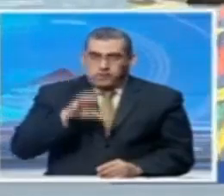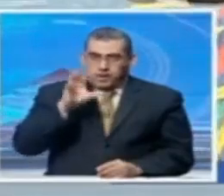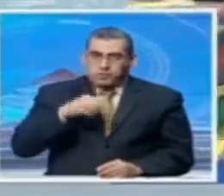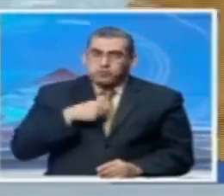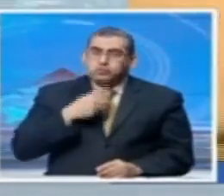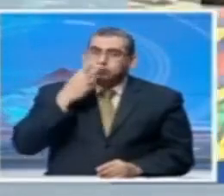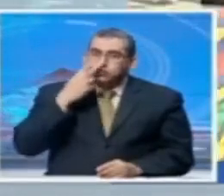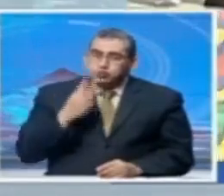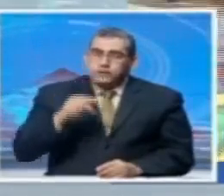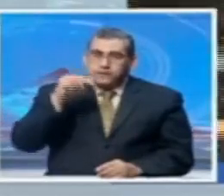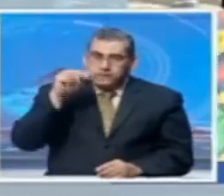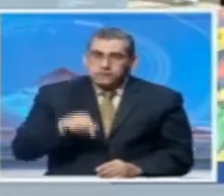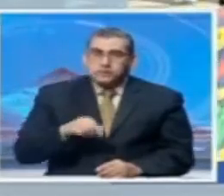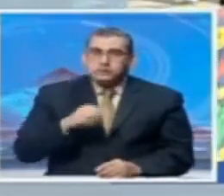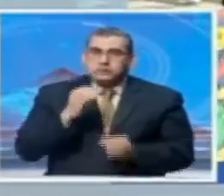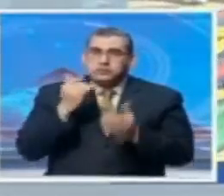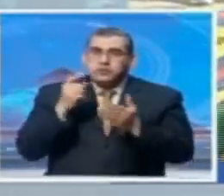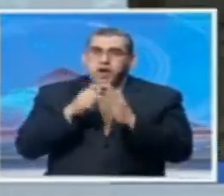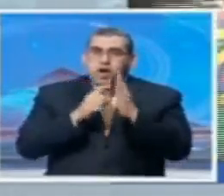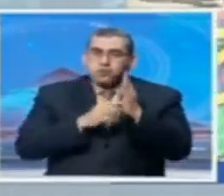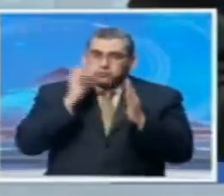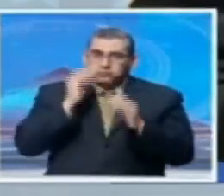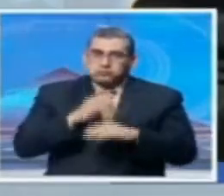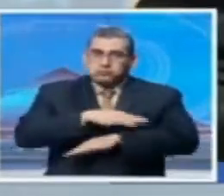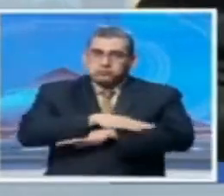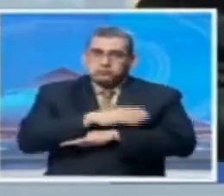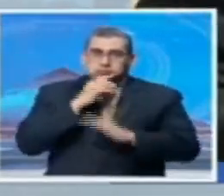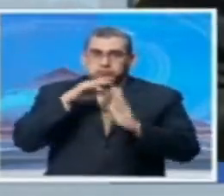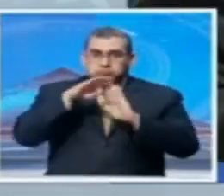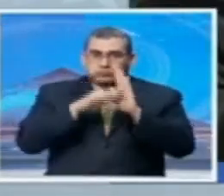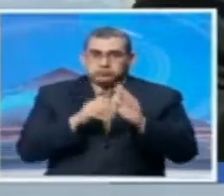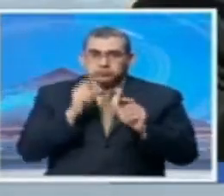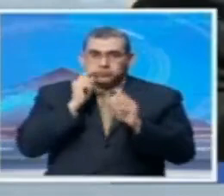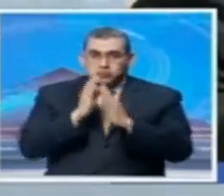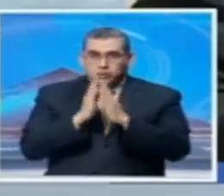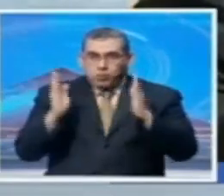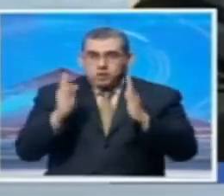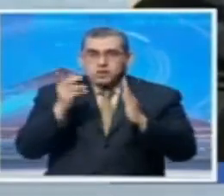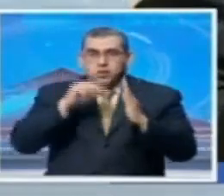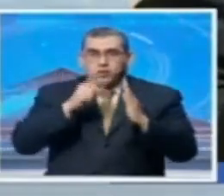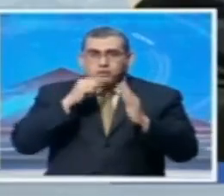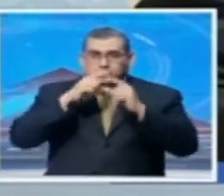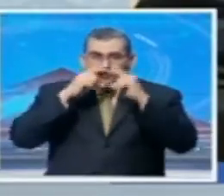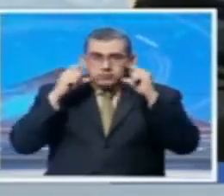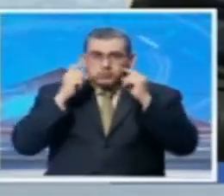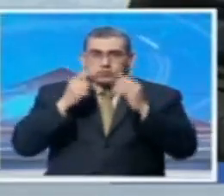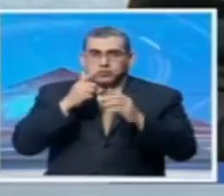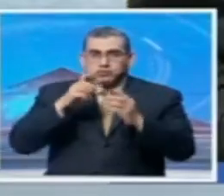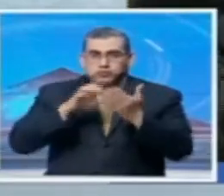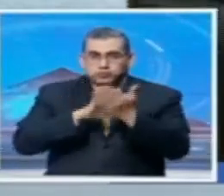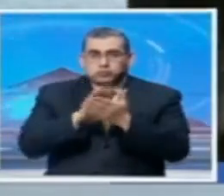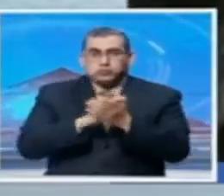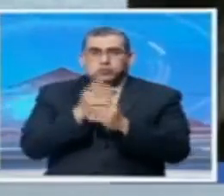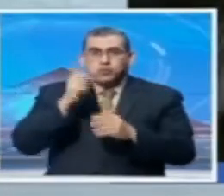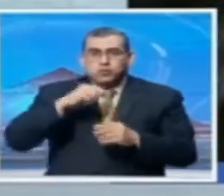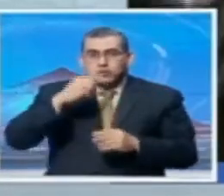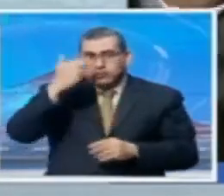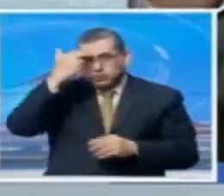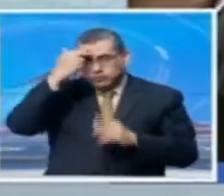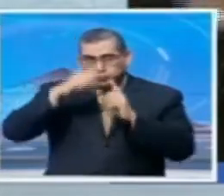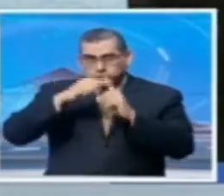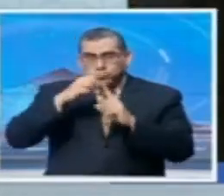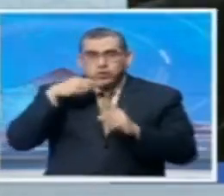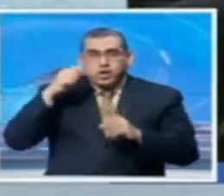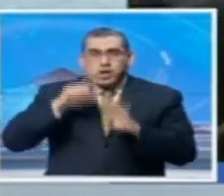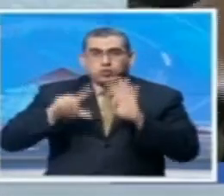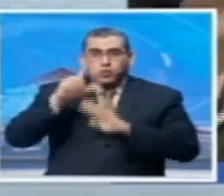إجراءات احترازية كبيرة جدا، وده اللي مركز عليه، يمكن مركز عليه المهندس مصطفى مدبولي رئيس